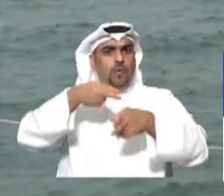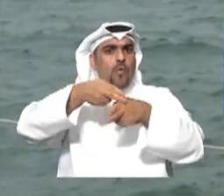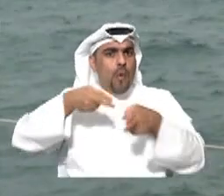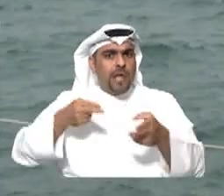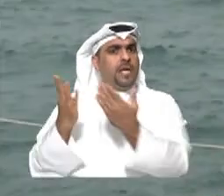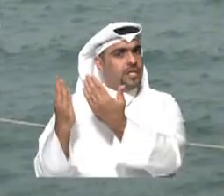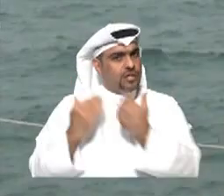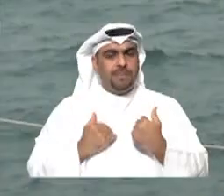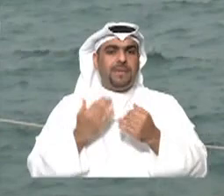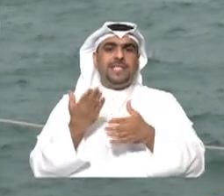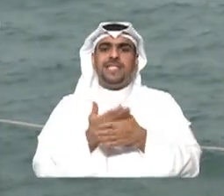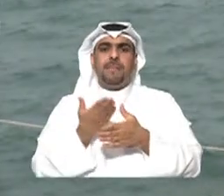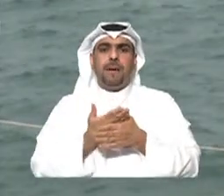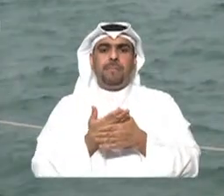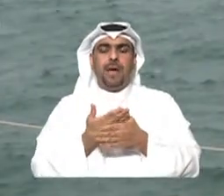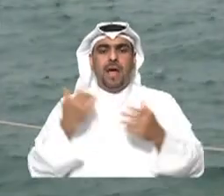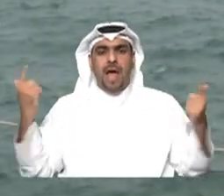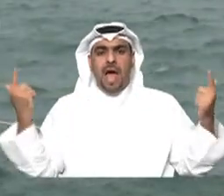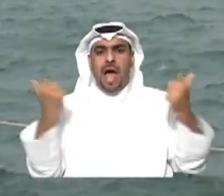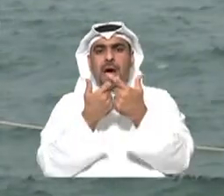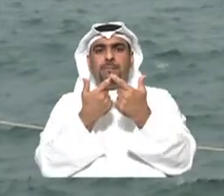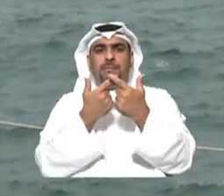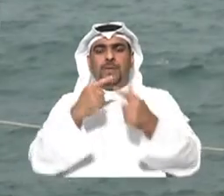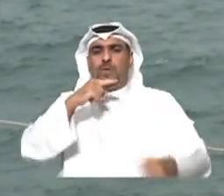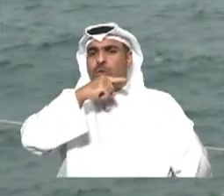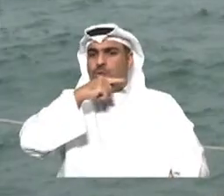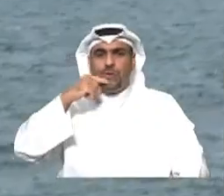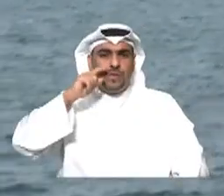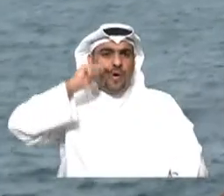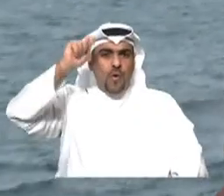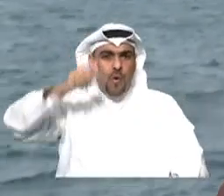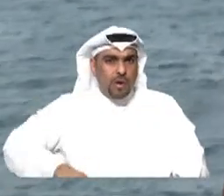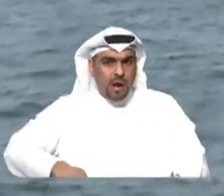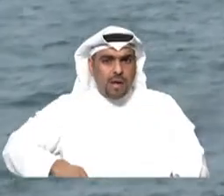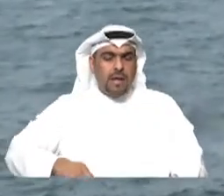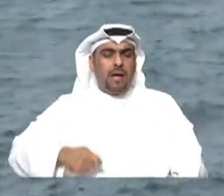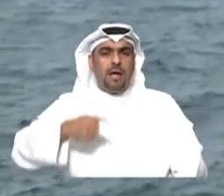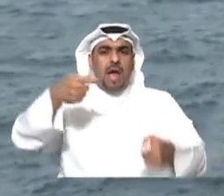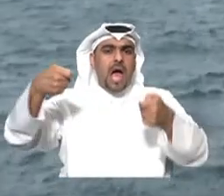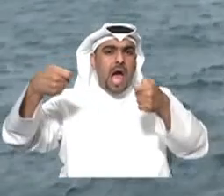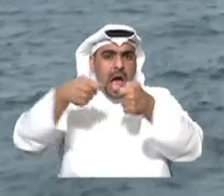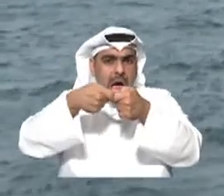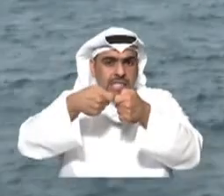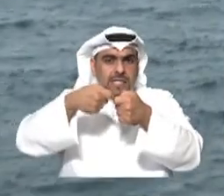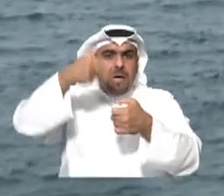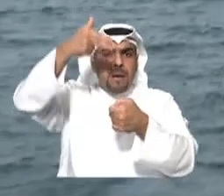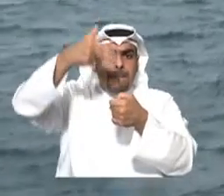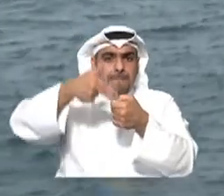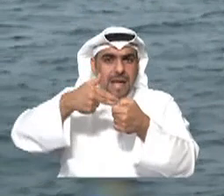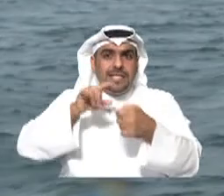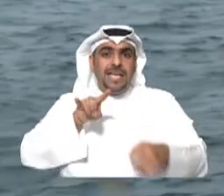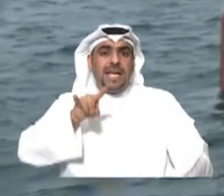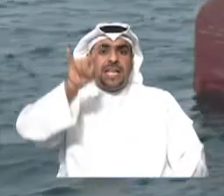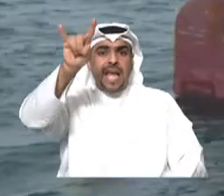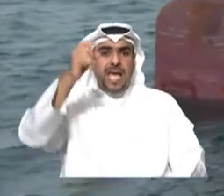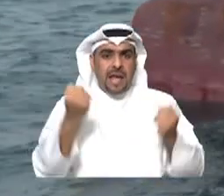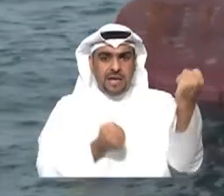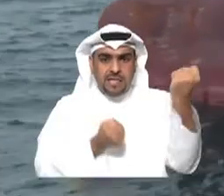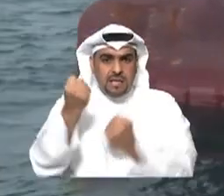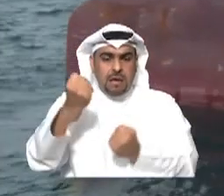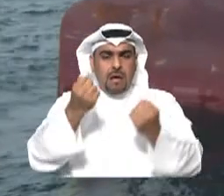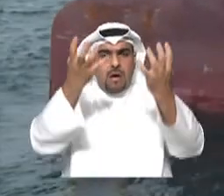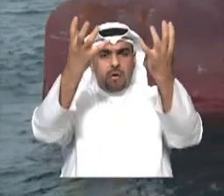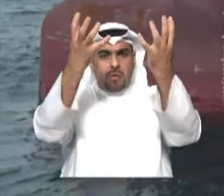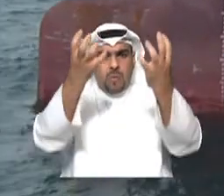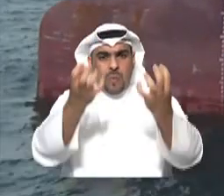التي تشهدها القارة الأوروبية، وفي حال اكتمال التشغيل الكامل لمصفات الزور